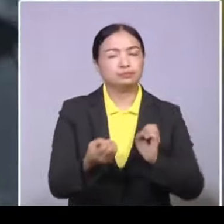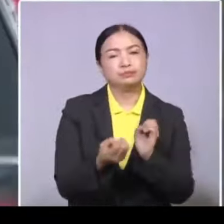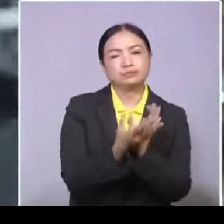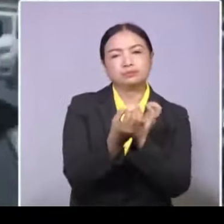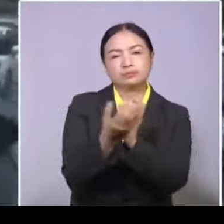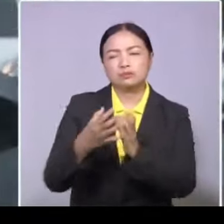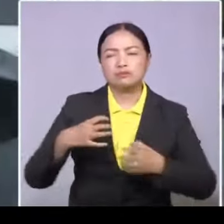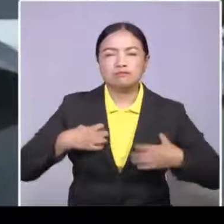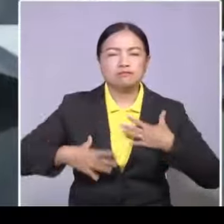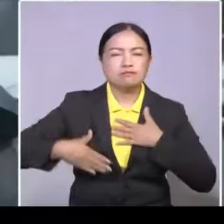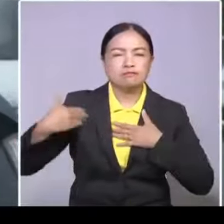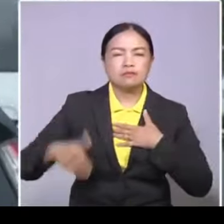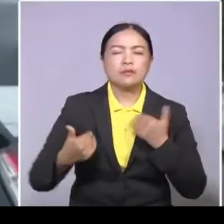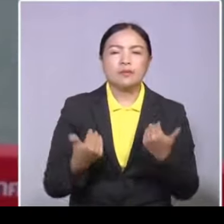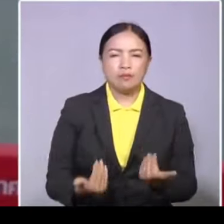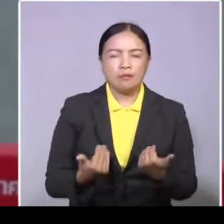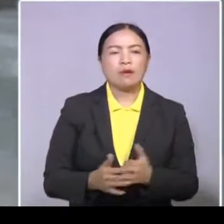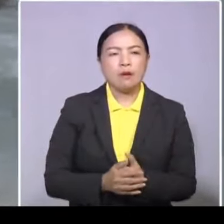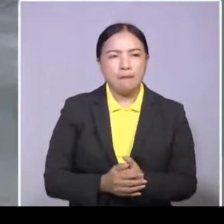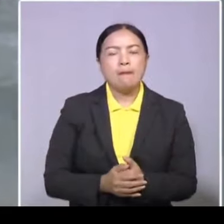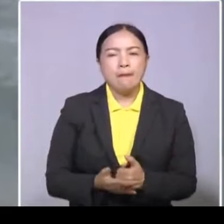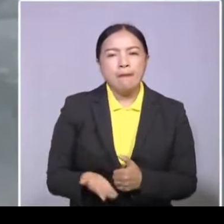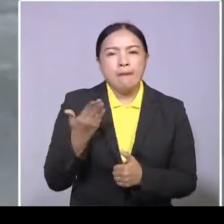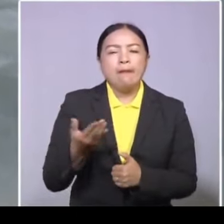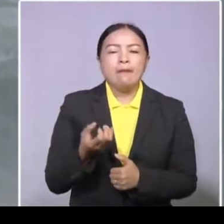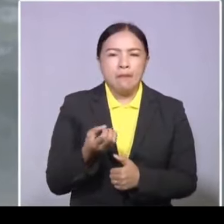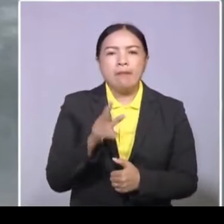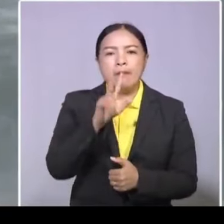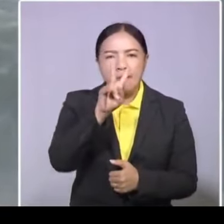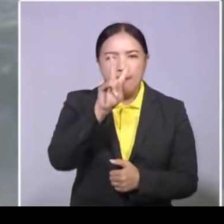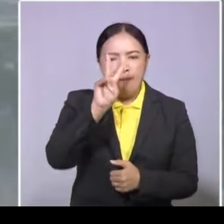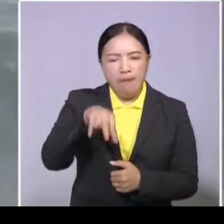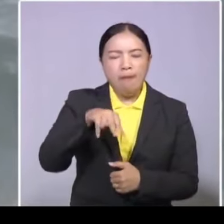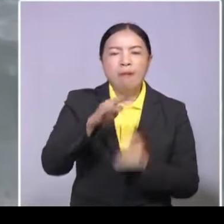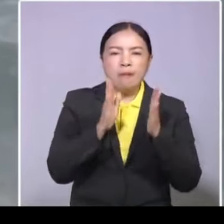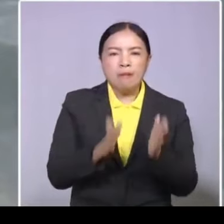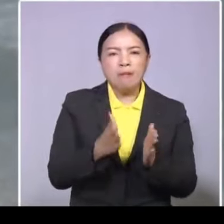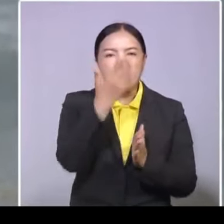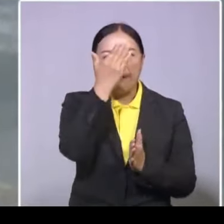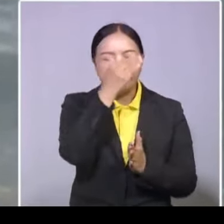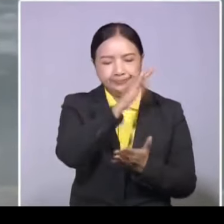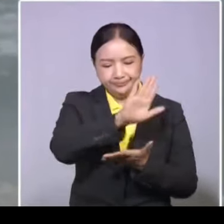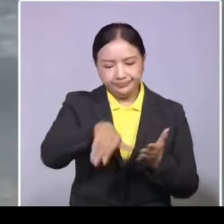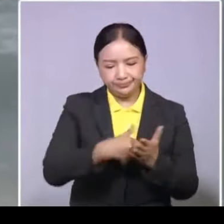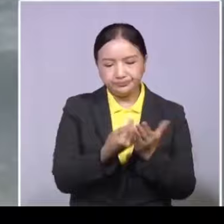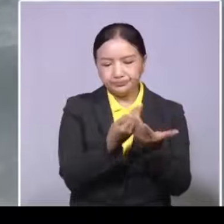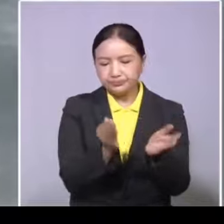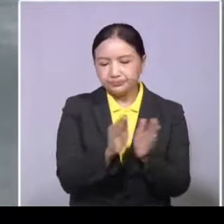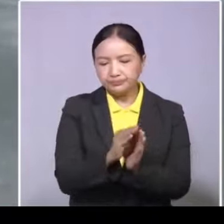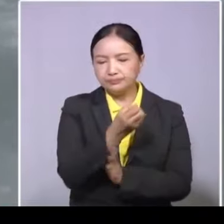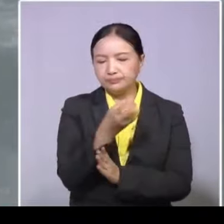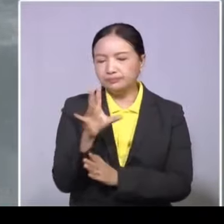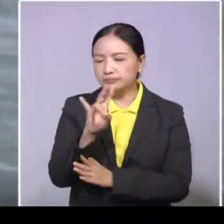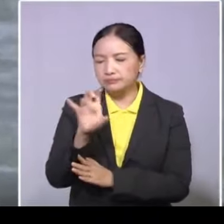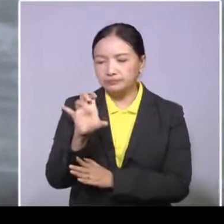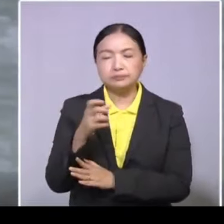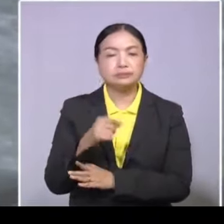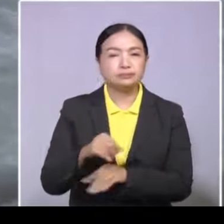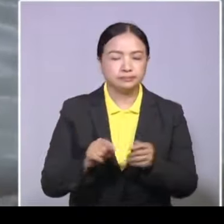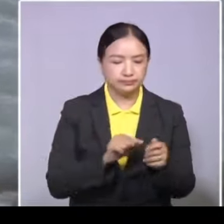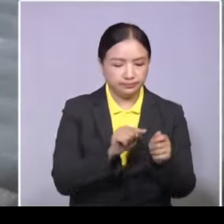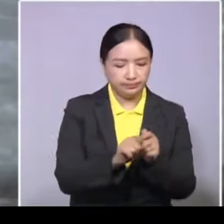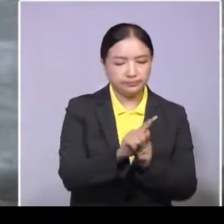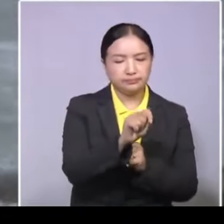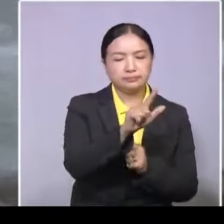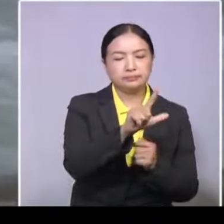ความเดือดร้อนจากเหตุน้ำท่วมในครั้งนี้นะคะขยับขึ้นไปแล้วมากกว่า2,000คนกว่า700ครัวเรือนค่ะครอบคลุม มในพื้นที่ของอำเภอถล